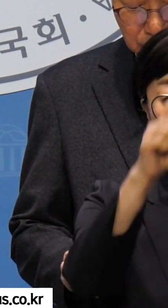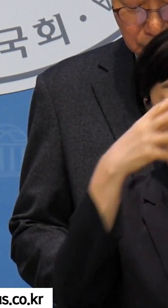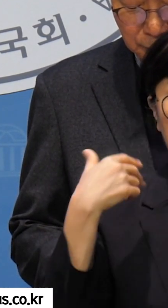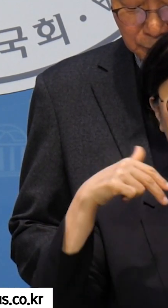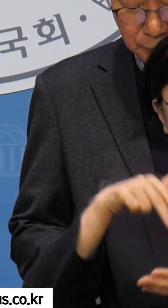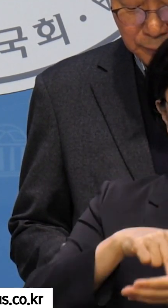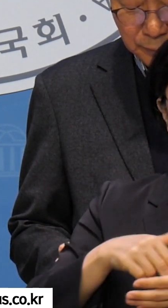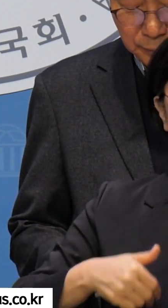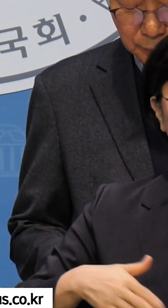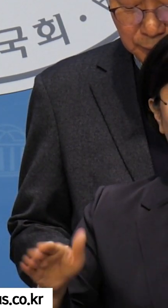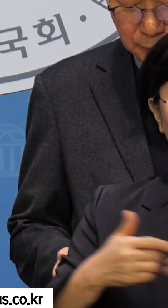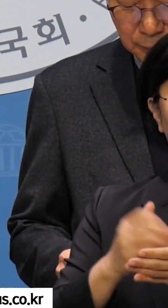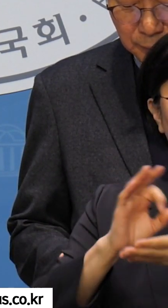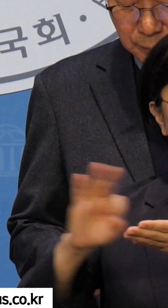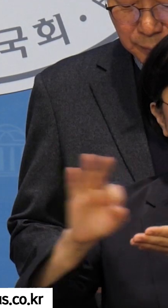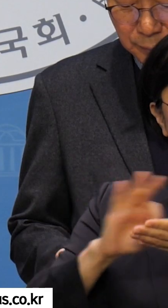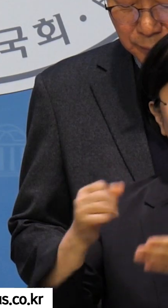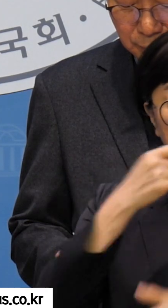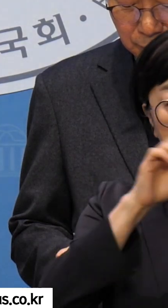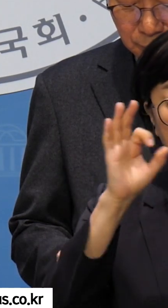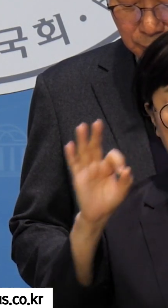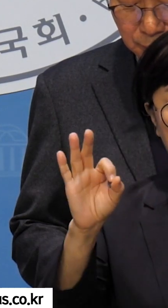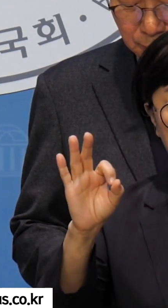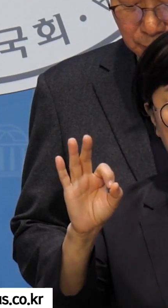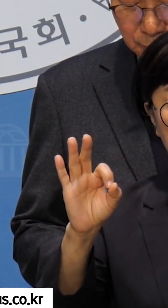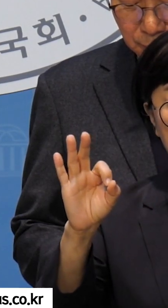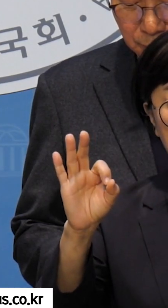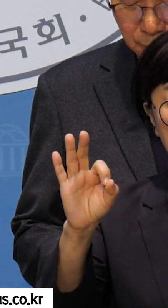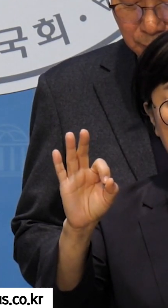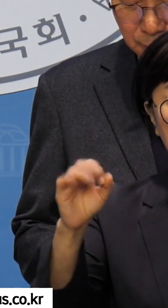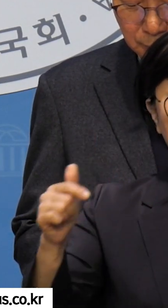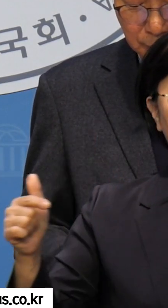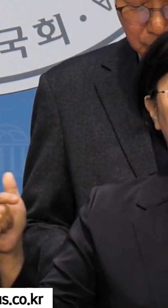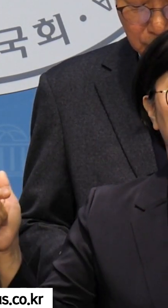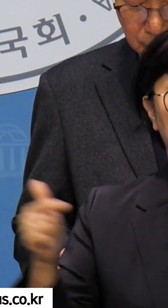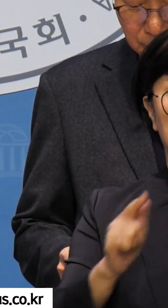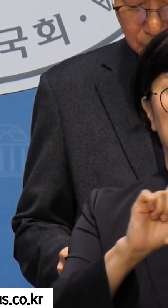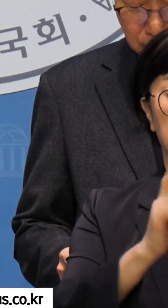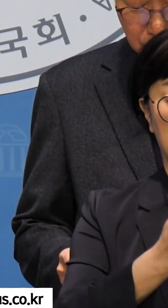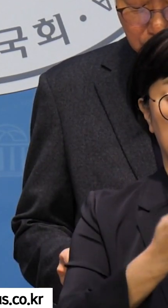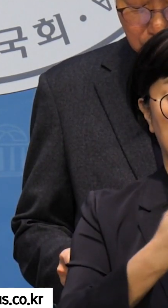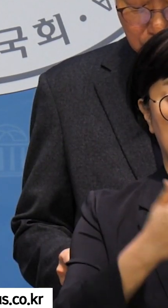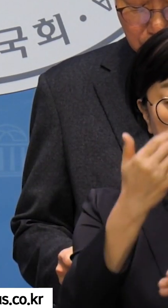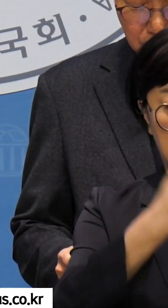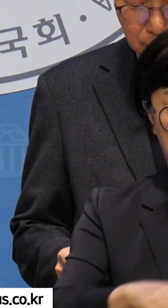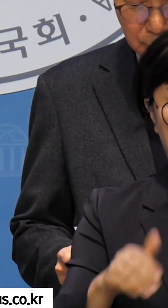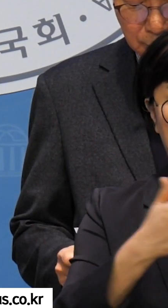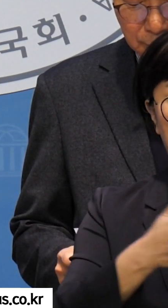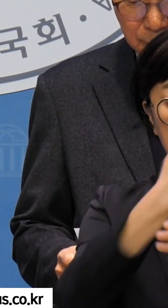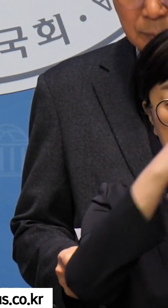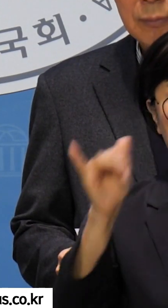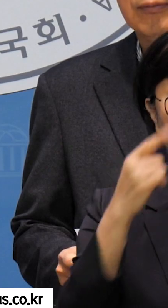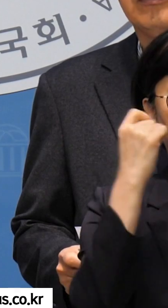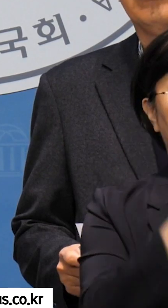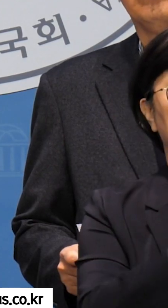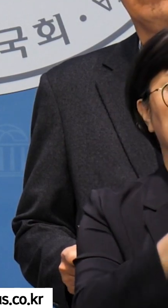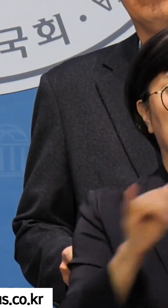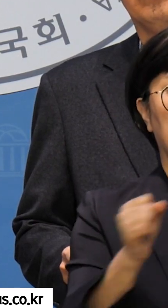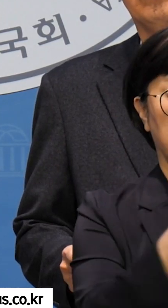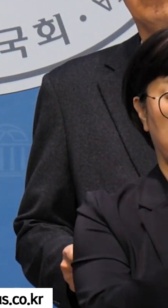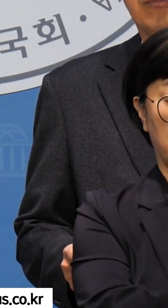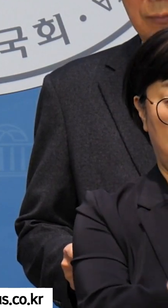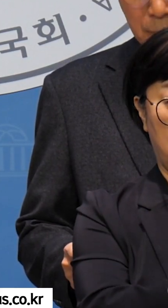측의 불필요한 경비 및 예산은 과감하게 줄이는 대신 삭감된 청년 연구자